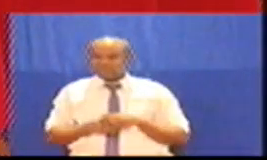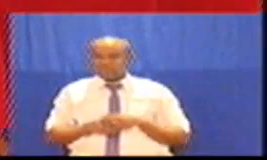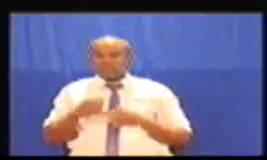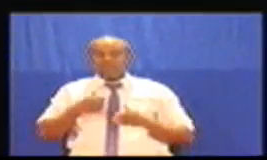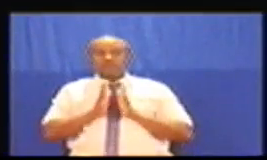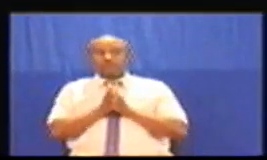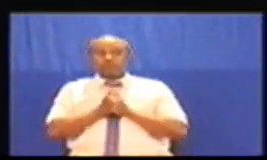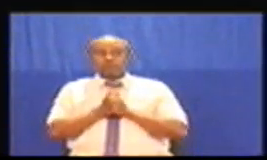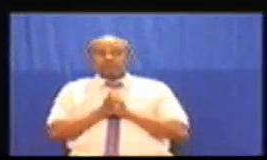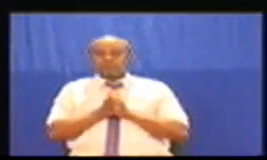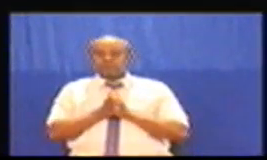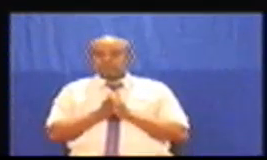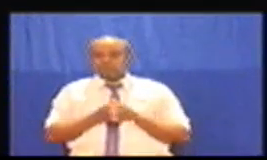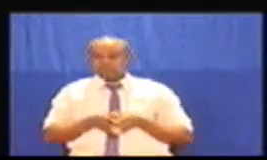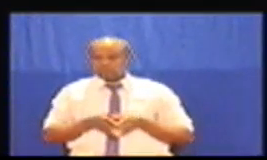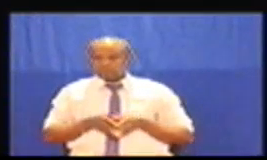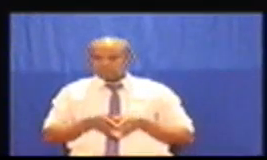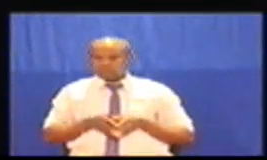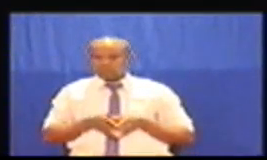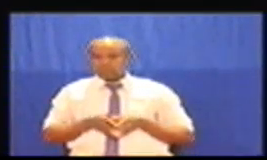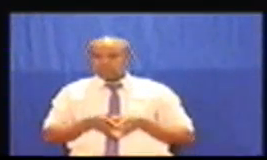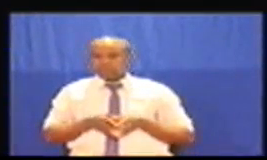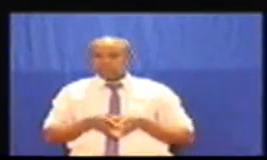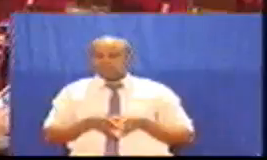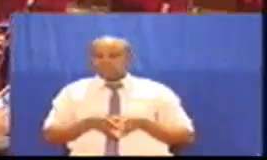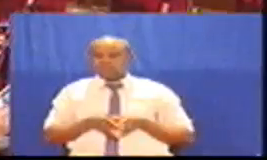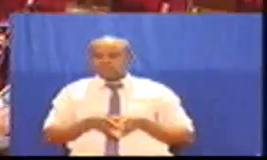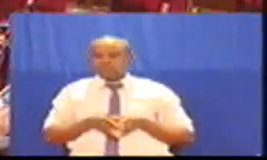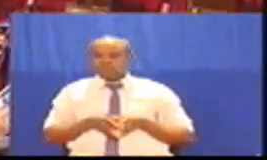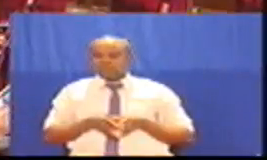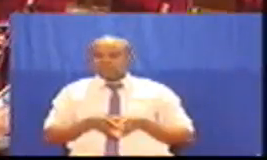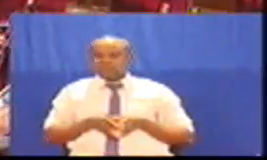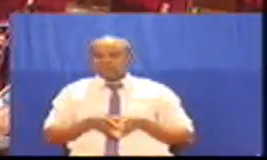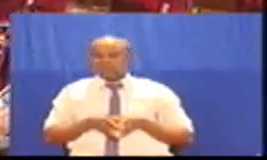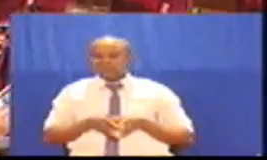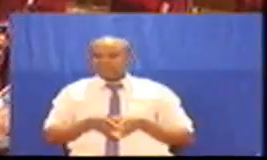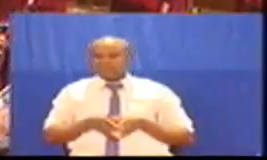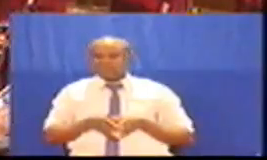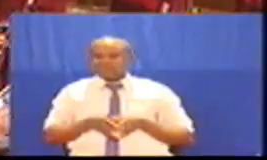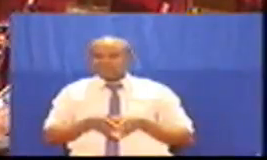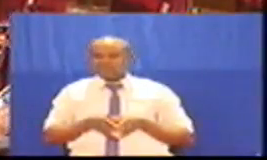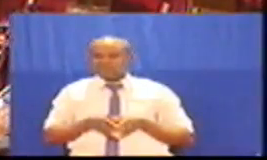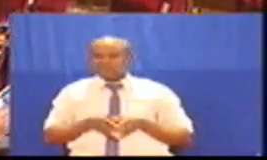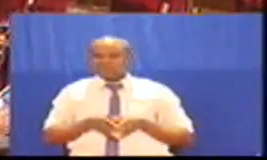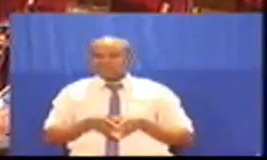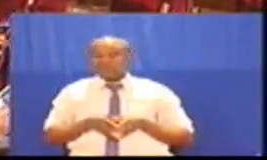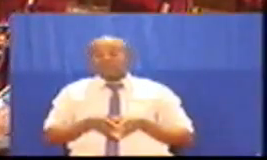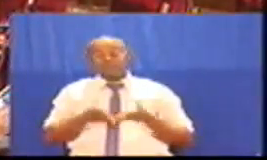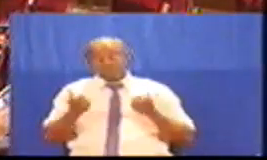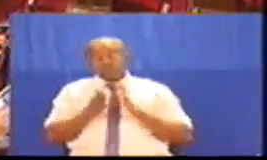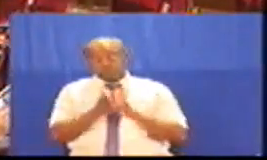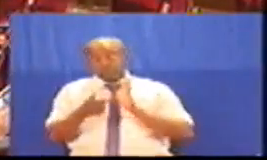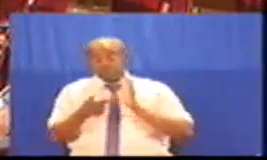sana. Asante sana Dr. Gaston Mahiga, mbobevu